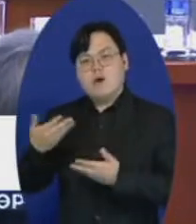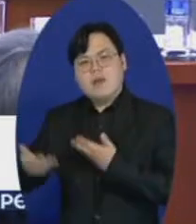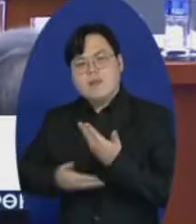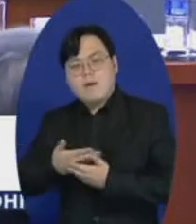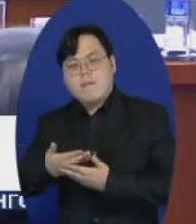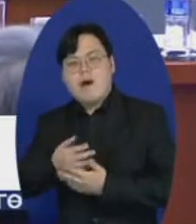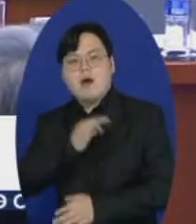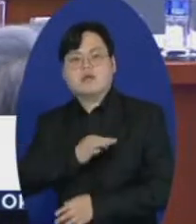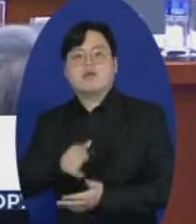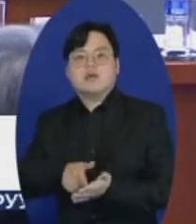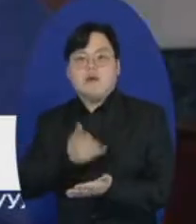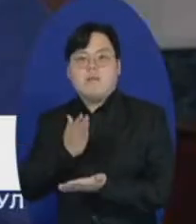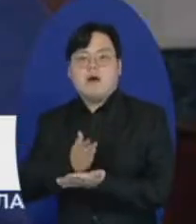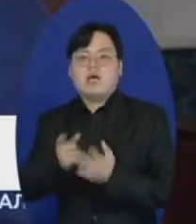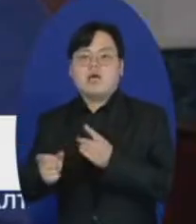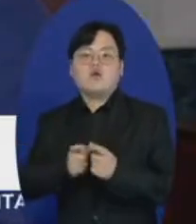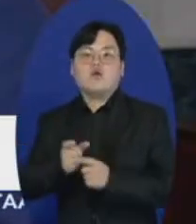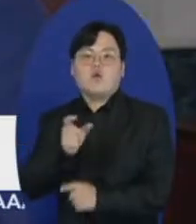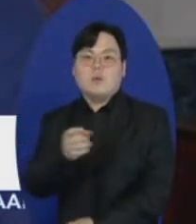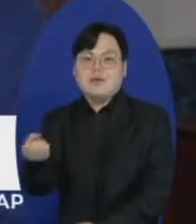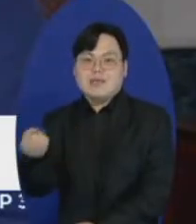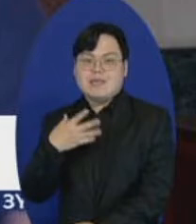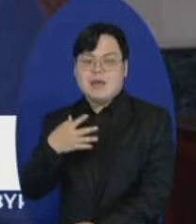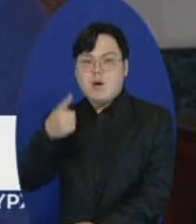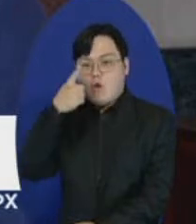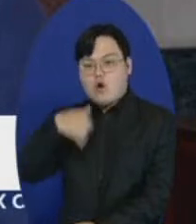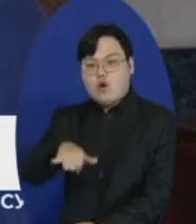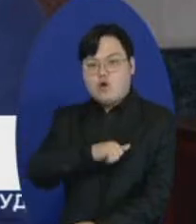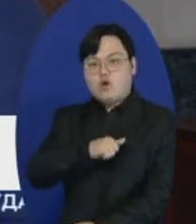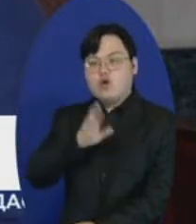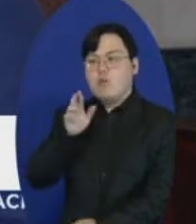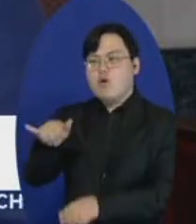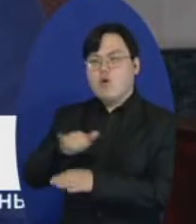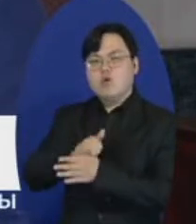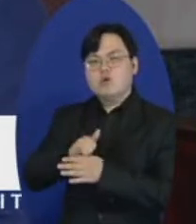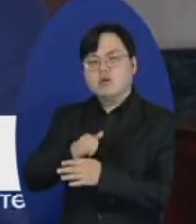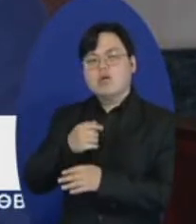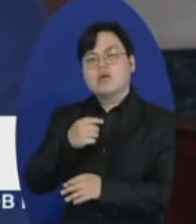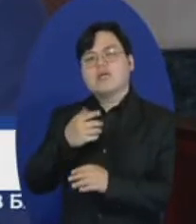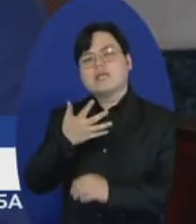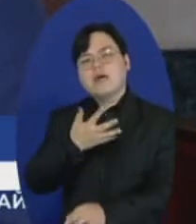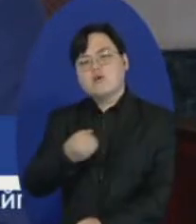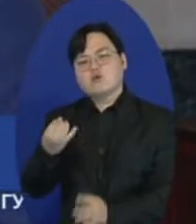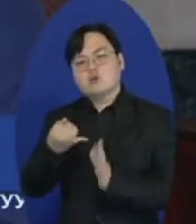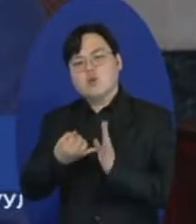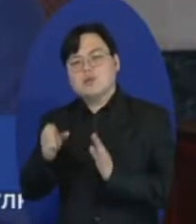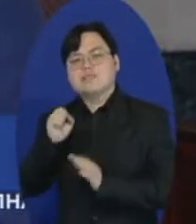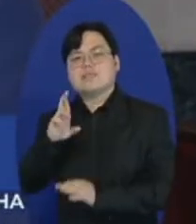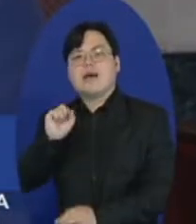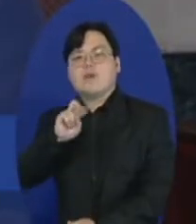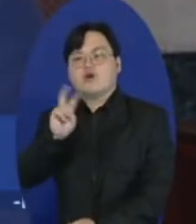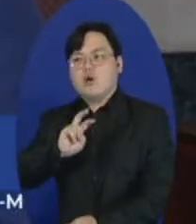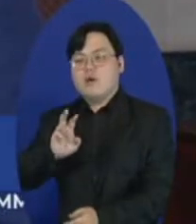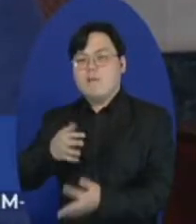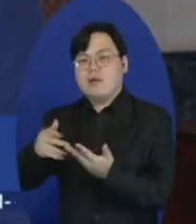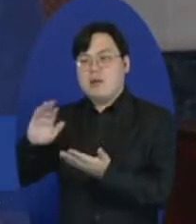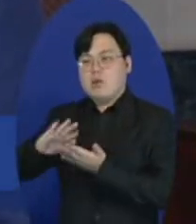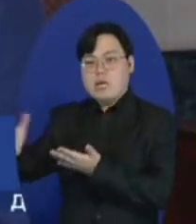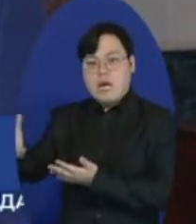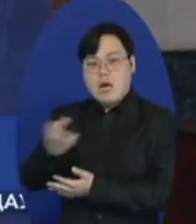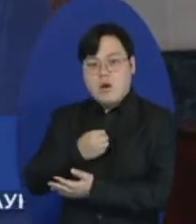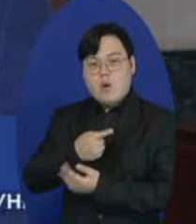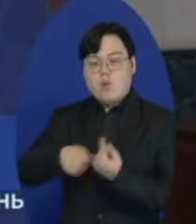байгааг эдийн засгчид онцолж байна. Бид Японоос жилдээ 500-аас 600 сая долларын бараа худалдаж аваад зөрүүлээд ердөө